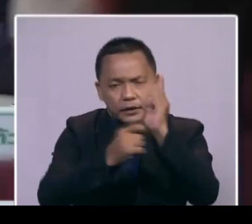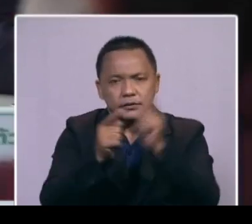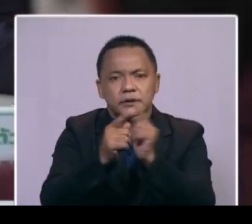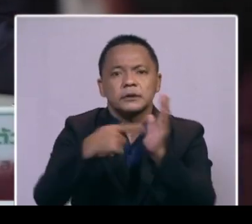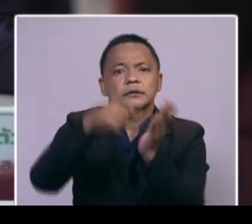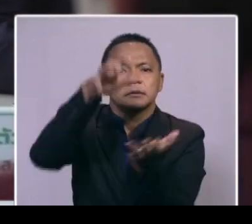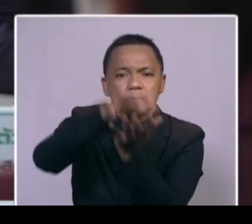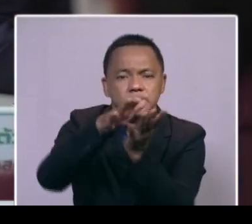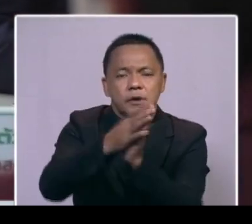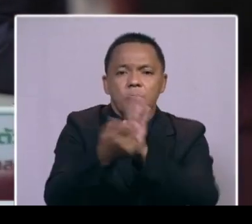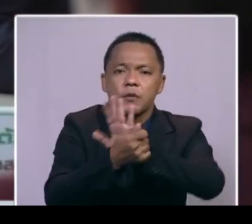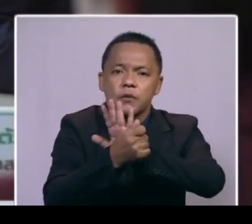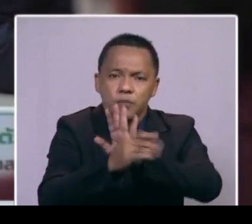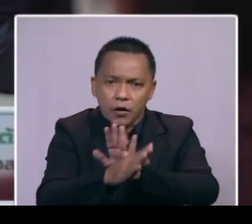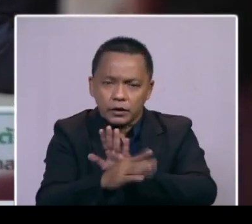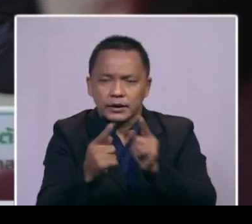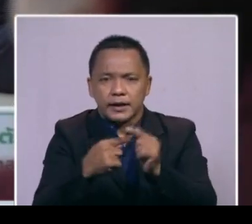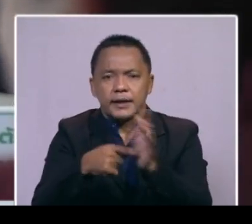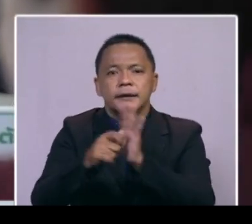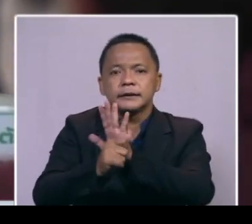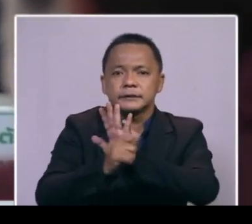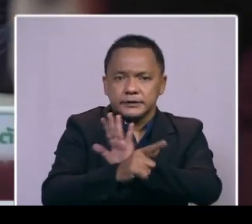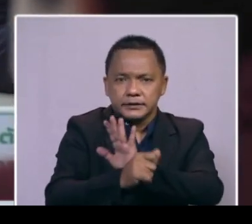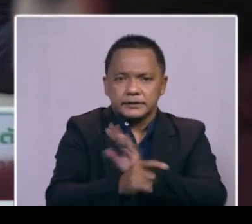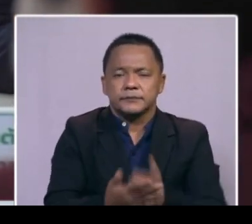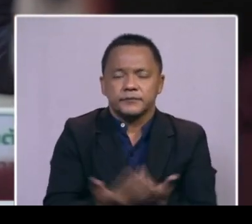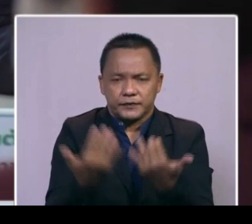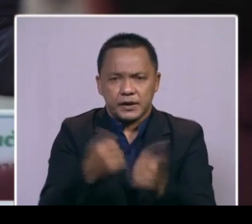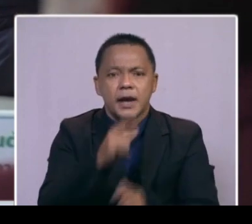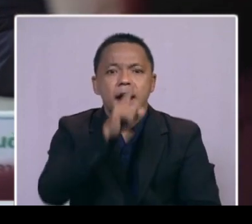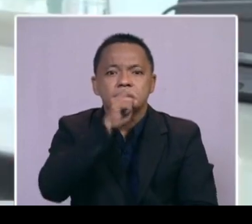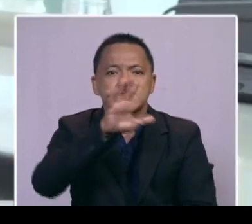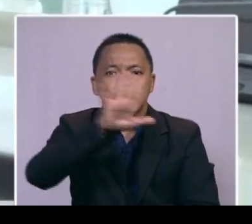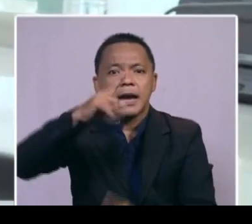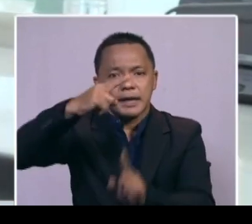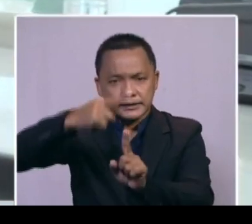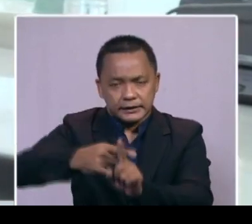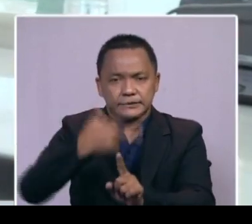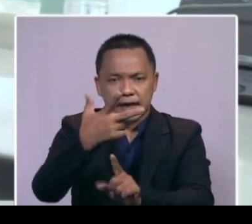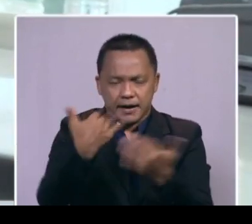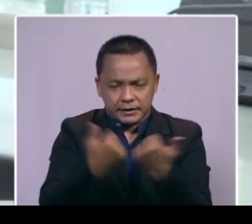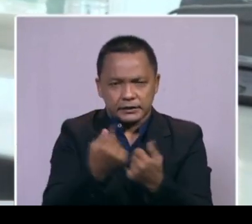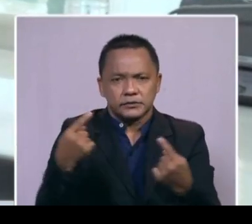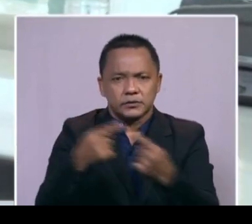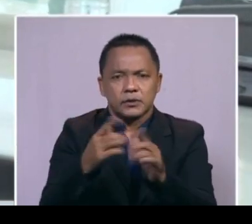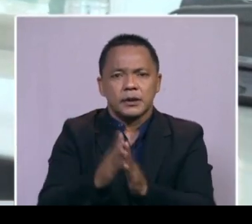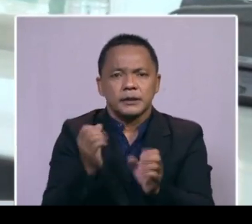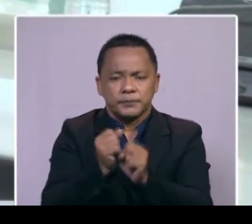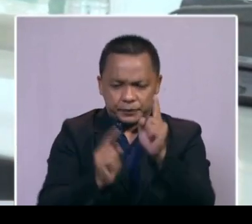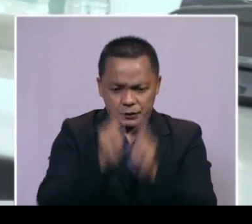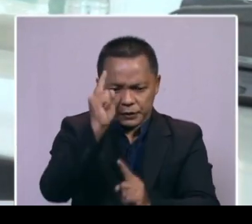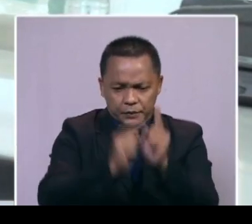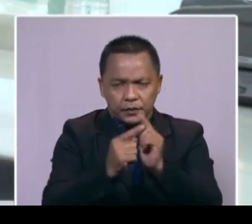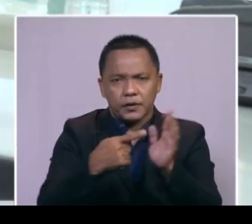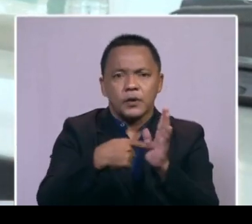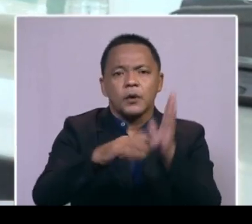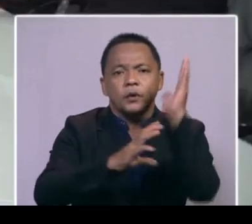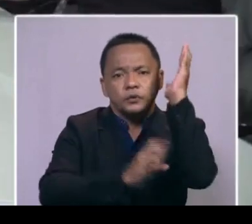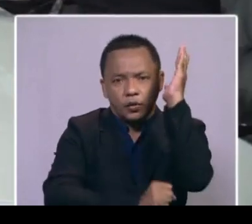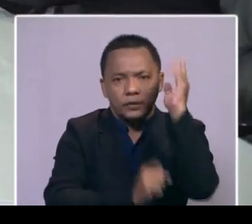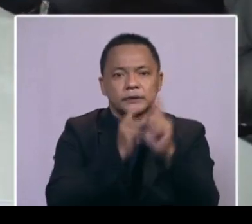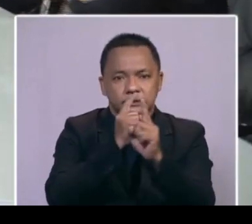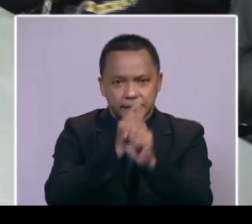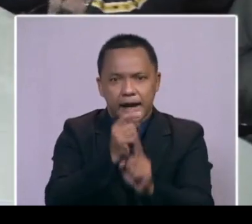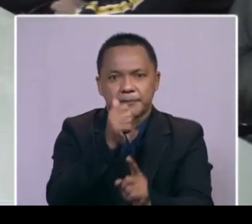เช่นสมุทรปราการอุบลราชธานีและศรีสะเกษค่ะและวันอาทิตย์ที่ 5มีนาคมนี้นะคะก็จะเป็นการทำโคของจังหวัดสงขลาด้วยติดตามกัน